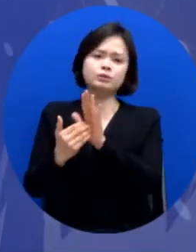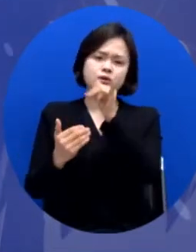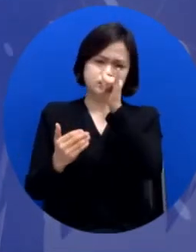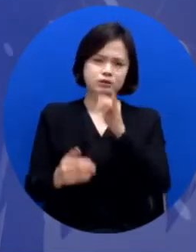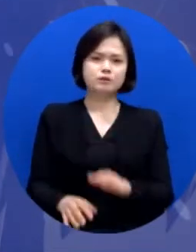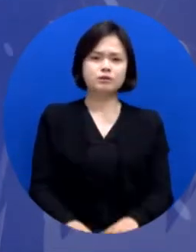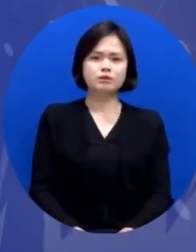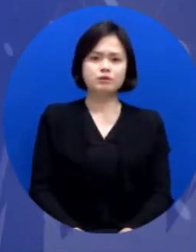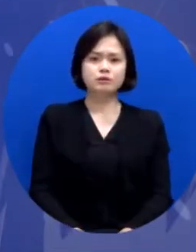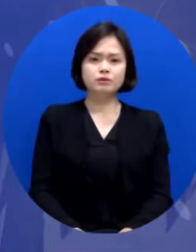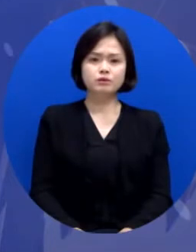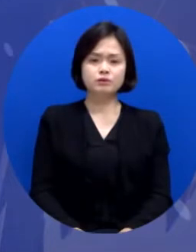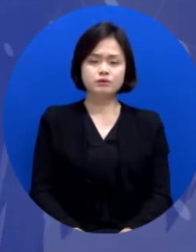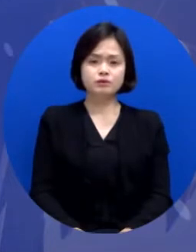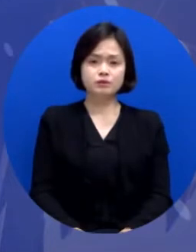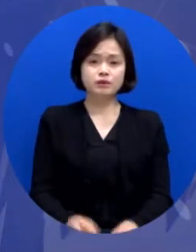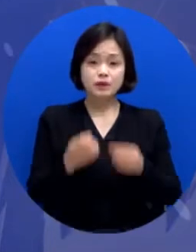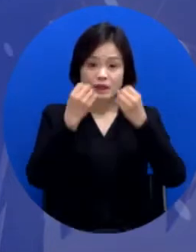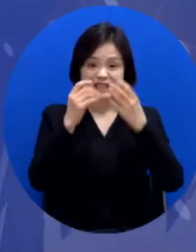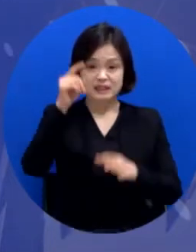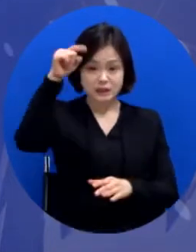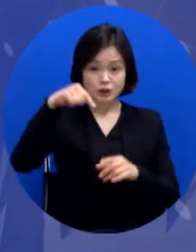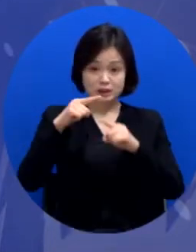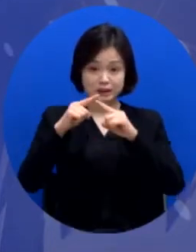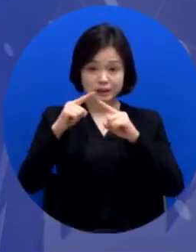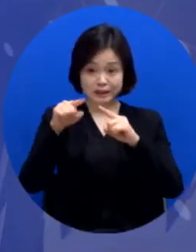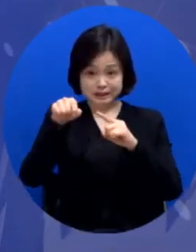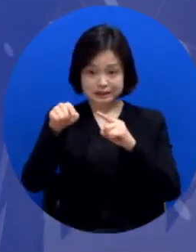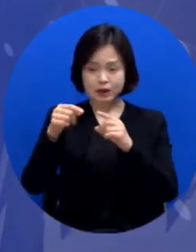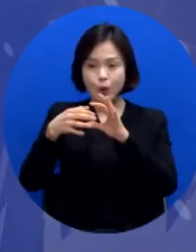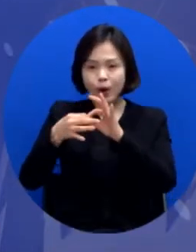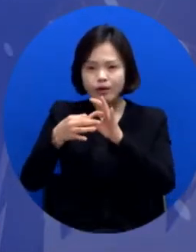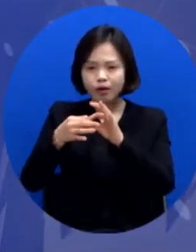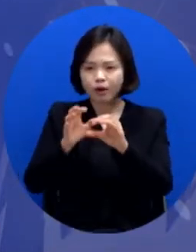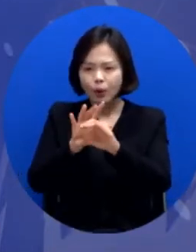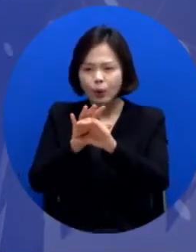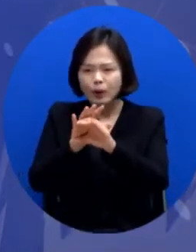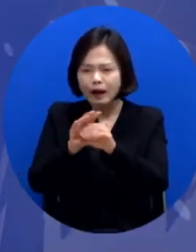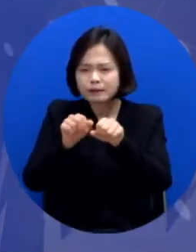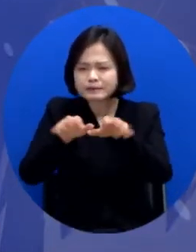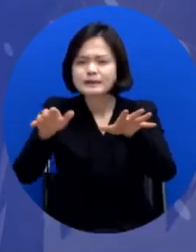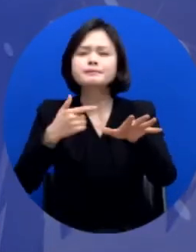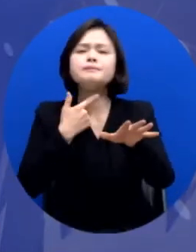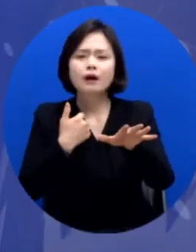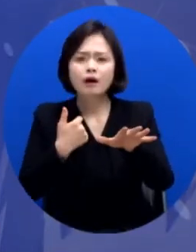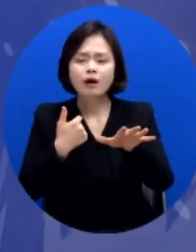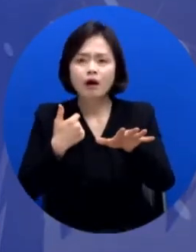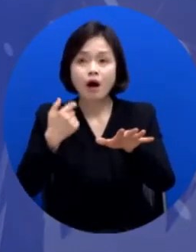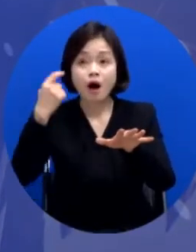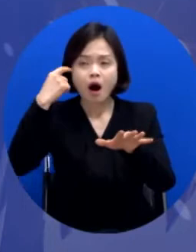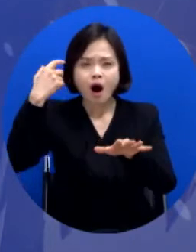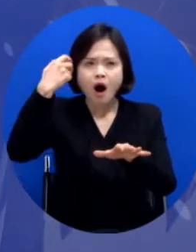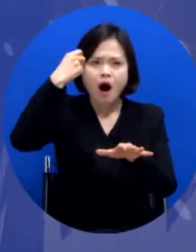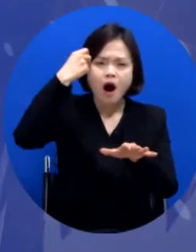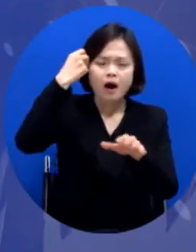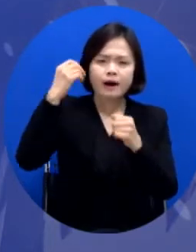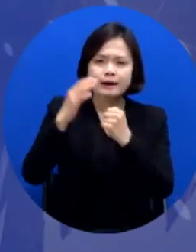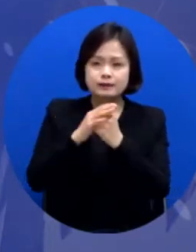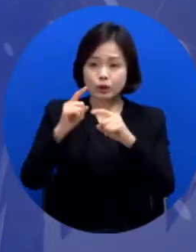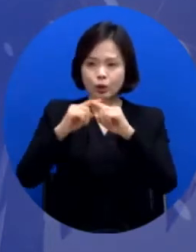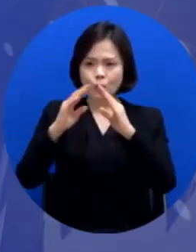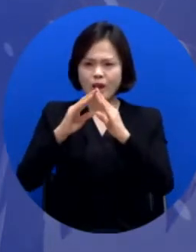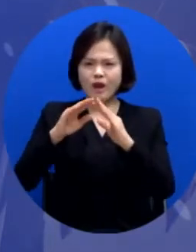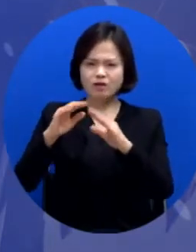현상입니다 최근에도 교회 발 감염이 늘어나자 교회들을 반갑지 않은 깊이 시설로 인식하고 있는 것입니다 또 개척한 지 몇 년 되지